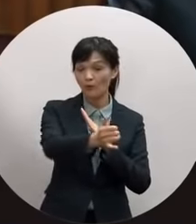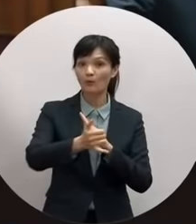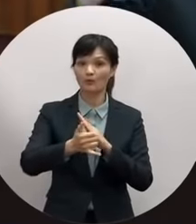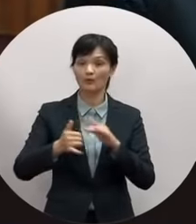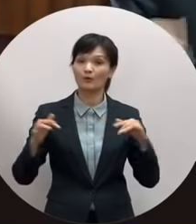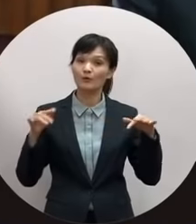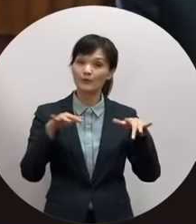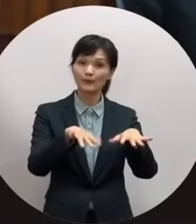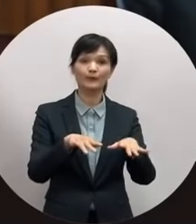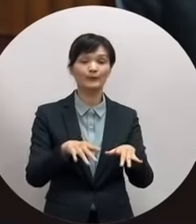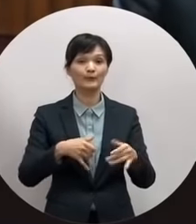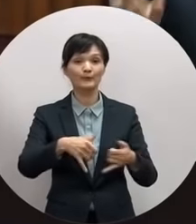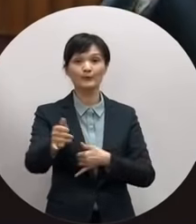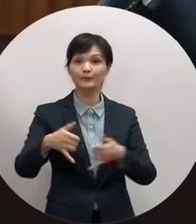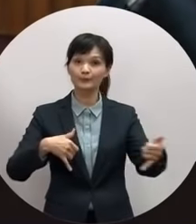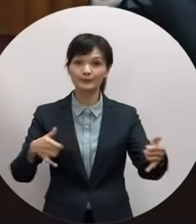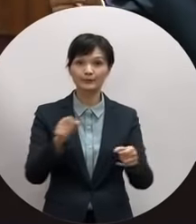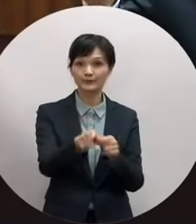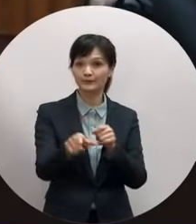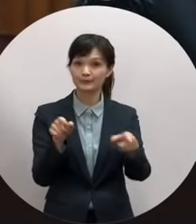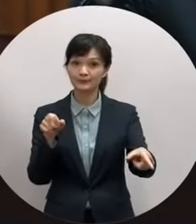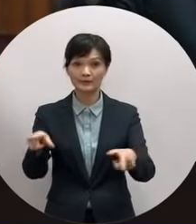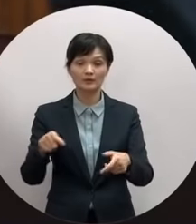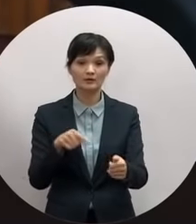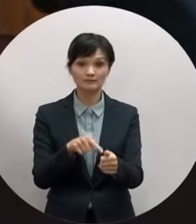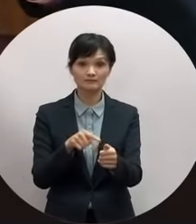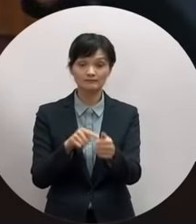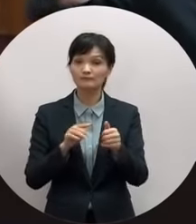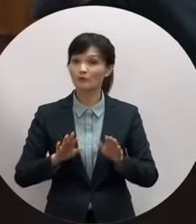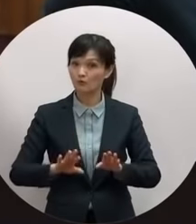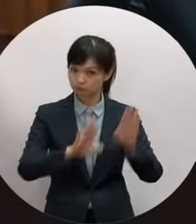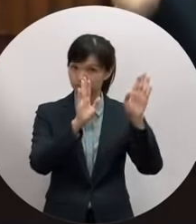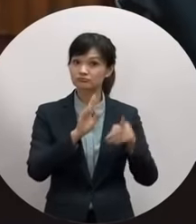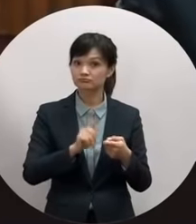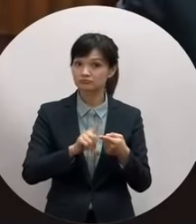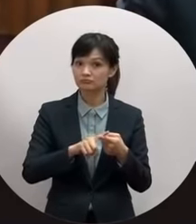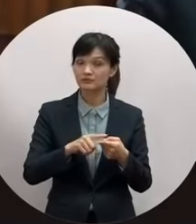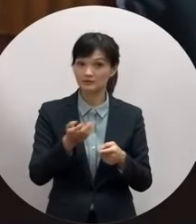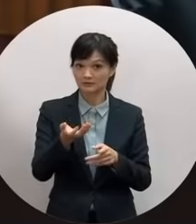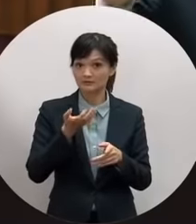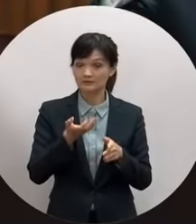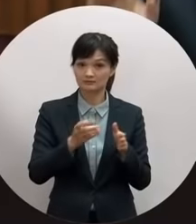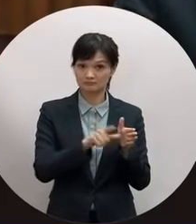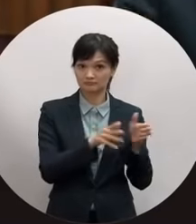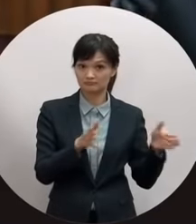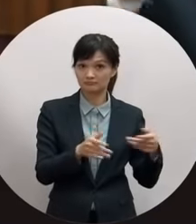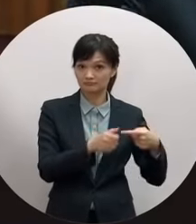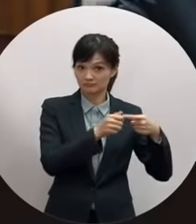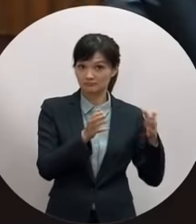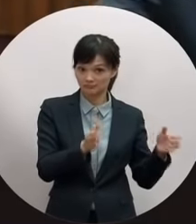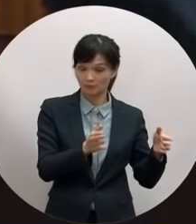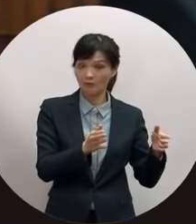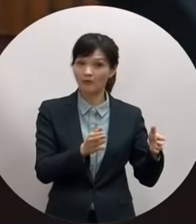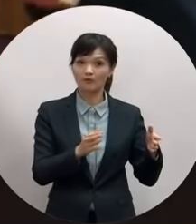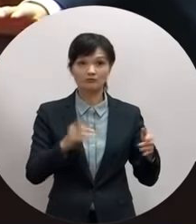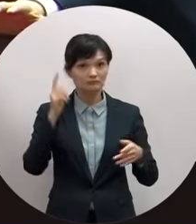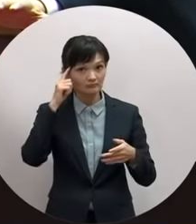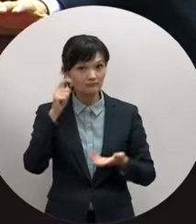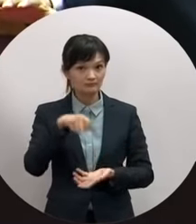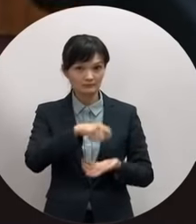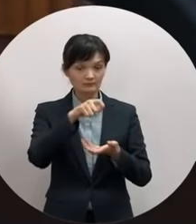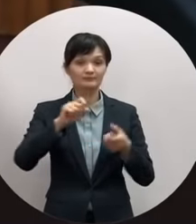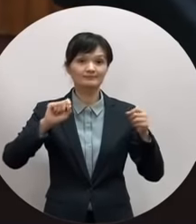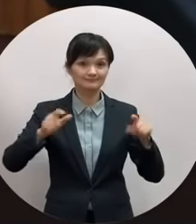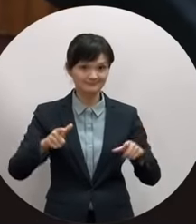出啊，振兴经济啦。那这个跟刚才讲的维持距离等等就有不一样。 是。 所以我们防疫做